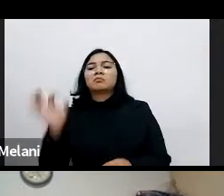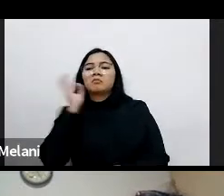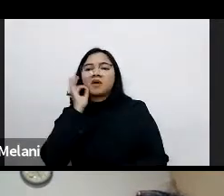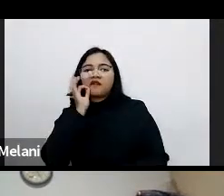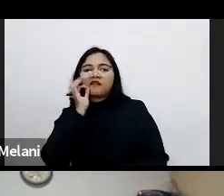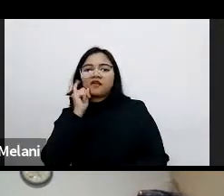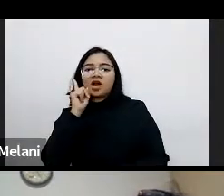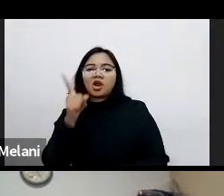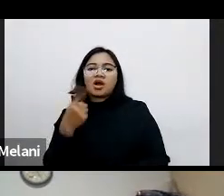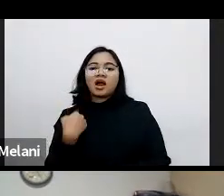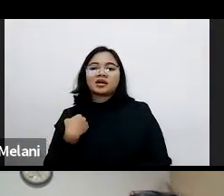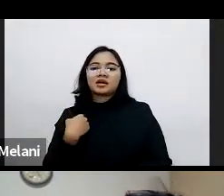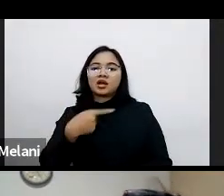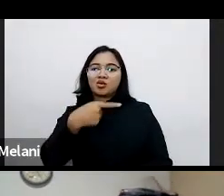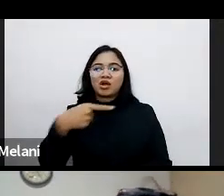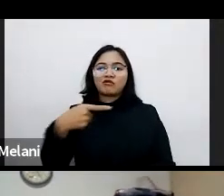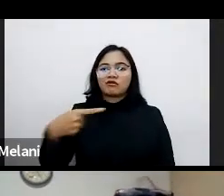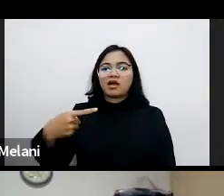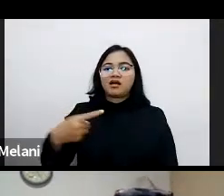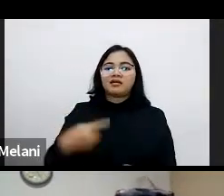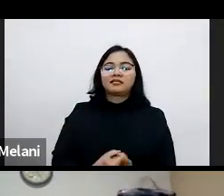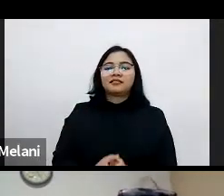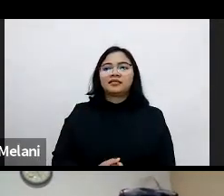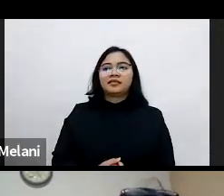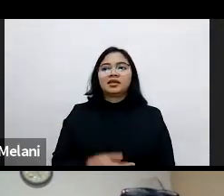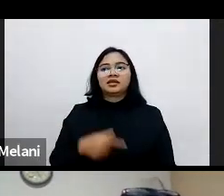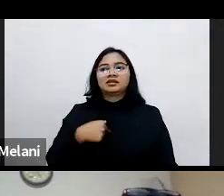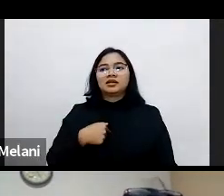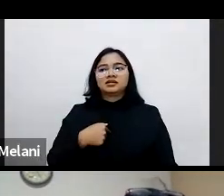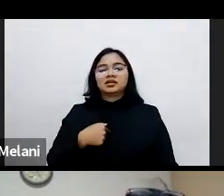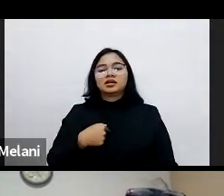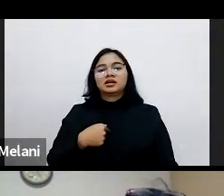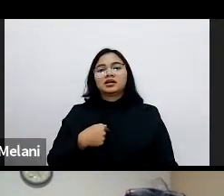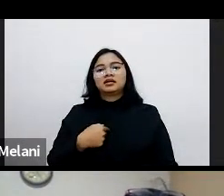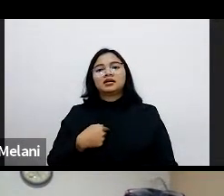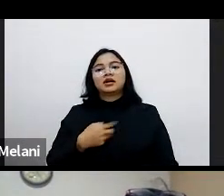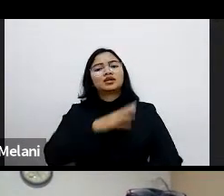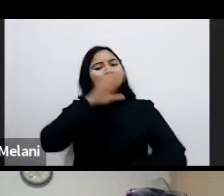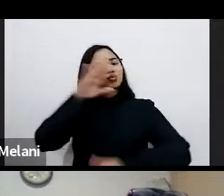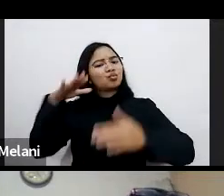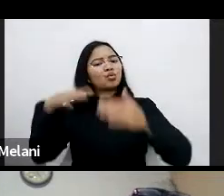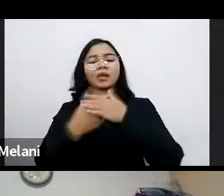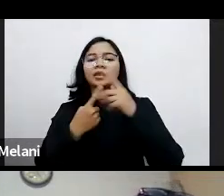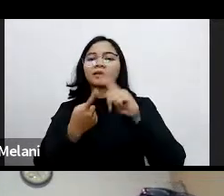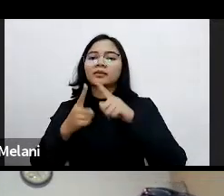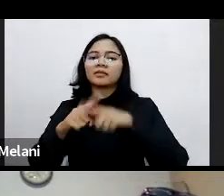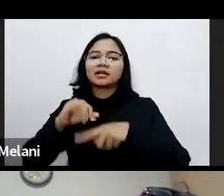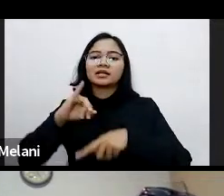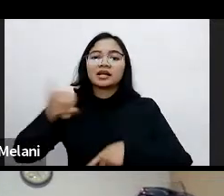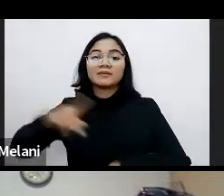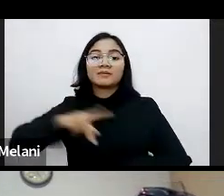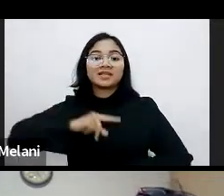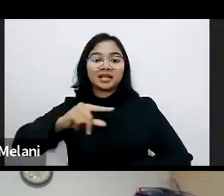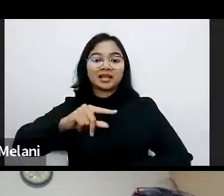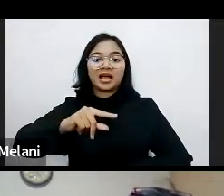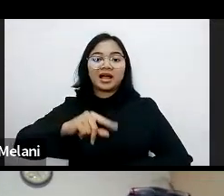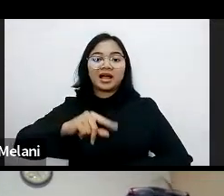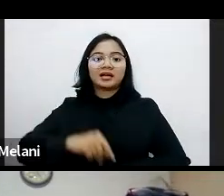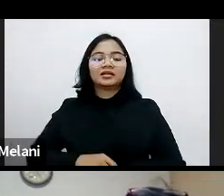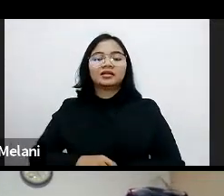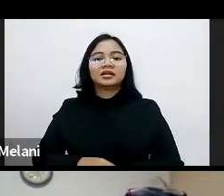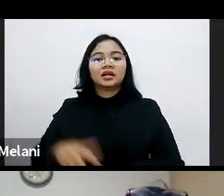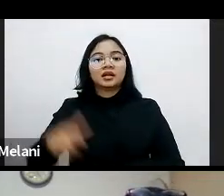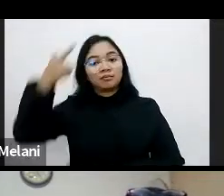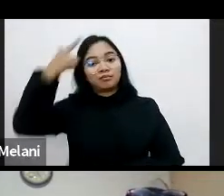juga masih banyak belajar dan saya yakin seperti saya, semua teman-teman yang menjadi peserta di forum ini belajar